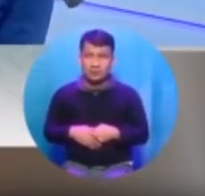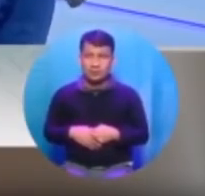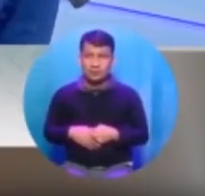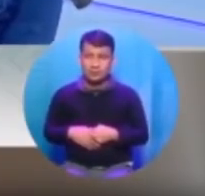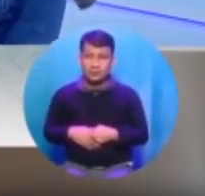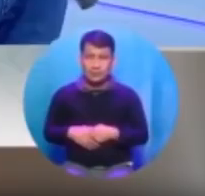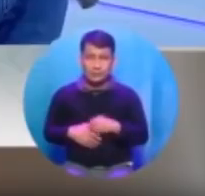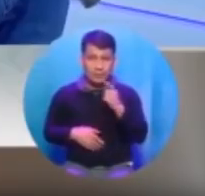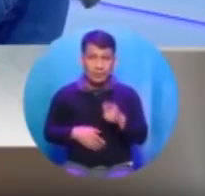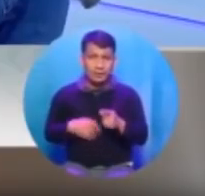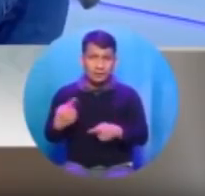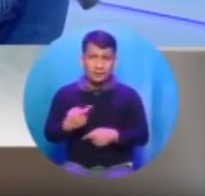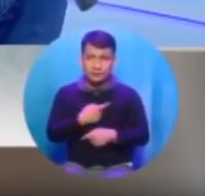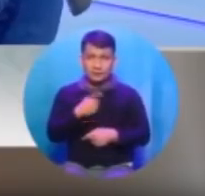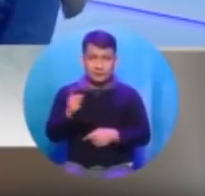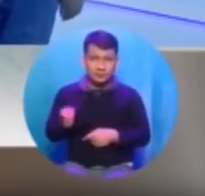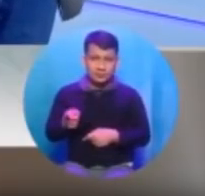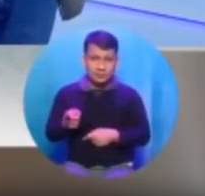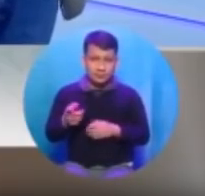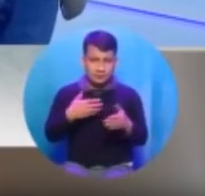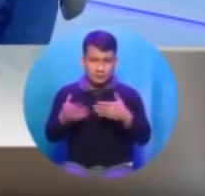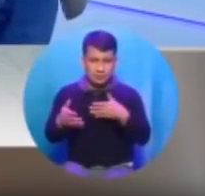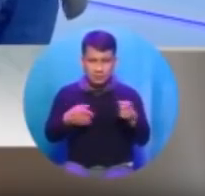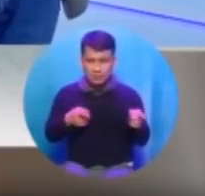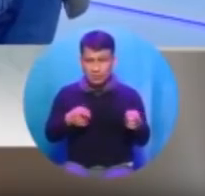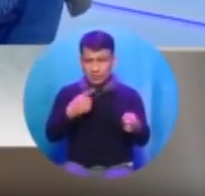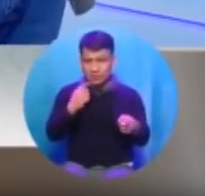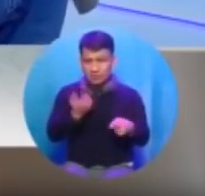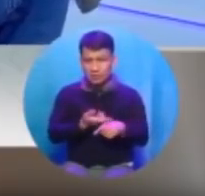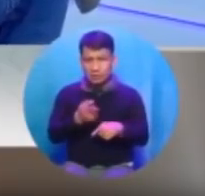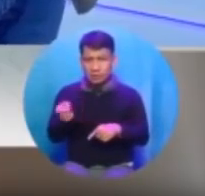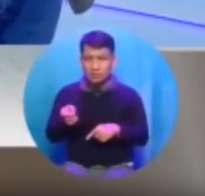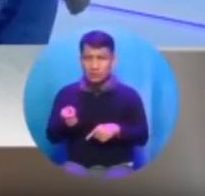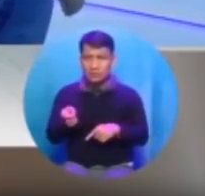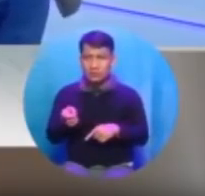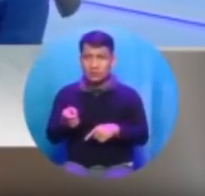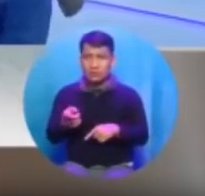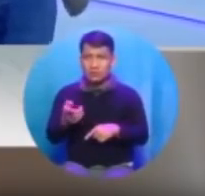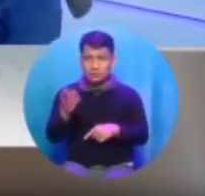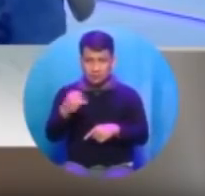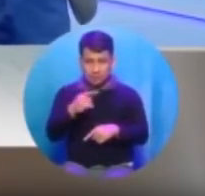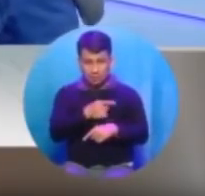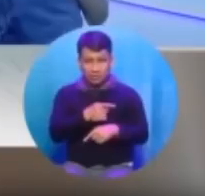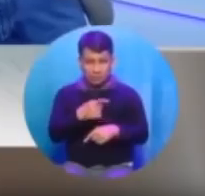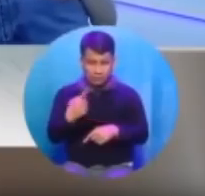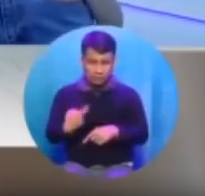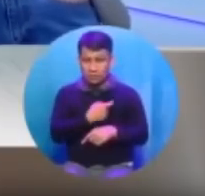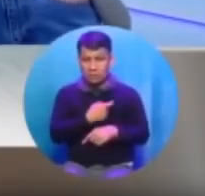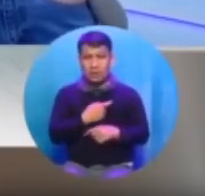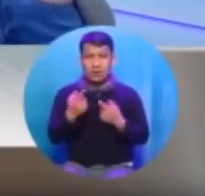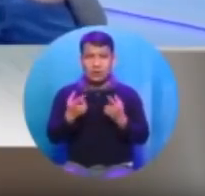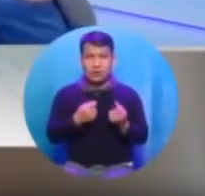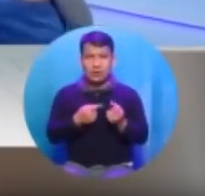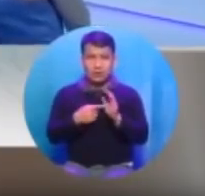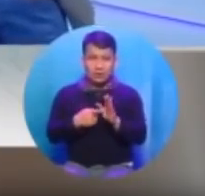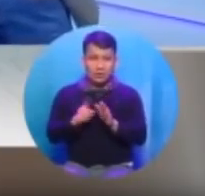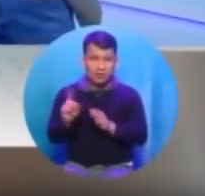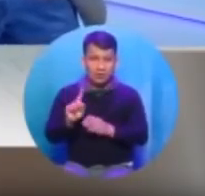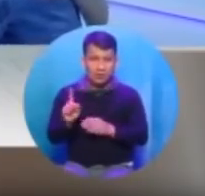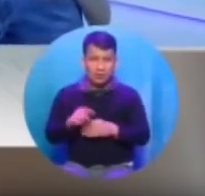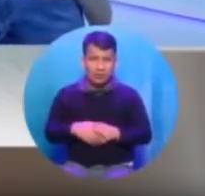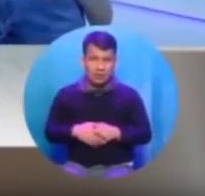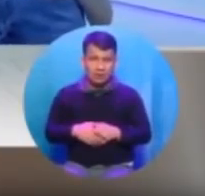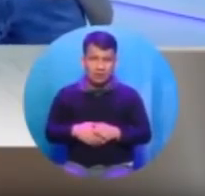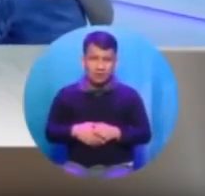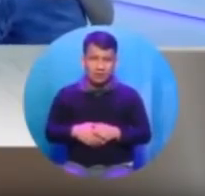kasi kayo naman pong nasaktan. Hindi naman po yung anak nyo at hindi naman po yung inyo pong balay ang nasaktan. Kayo po mismo. So, ano pong call nyo rito?